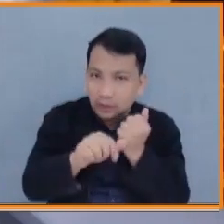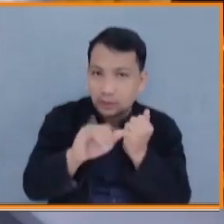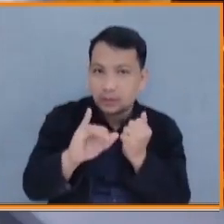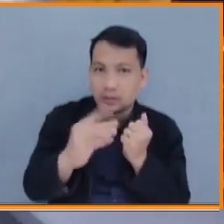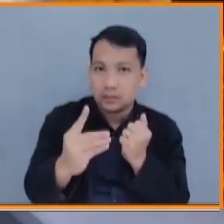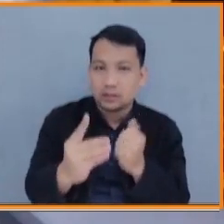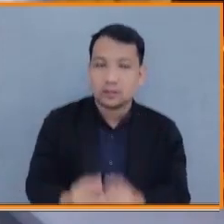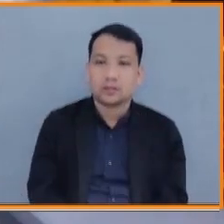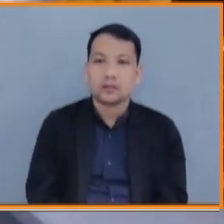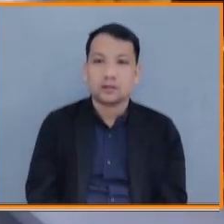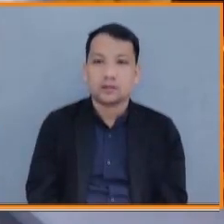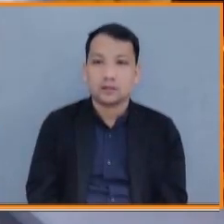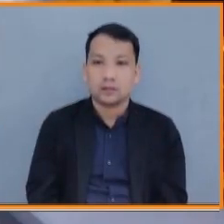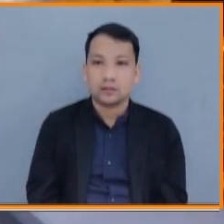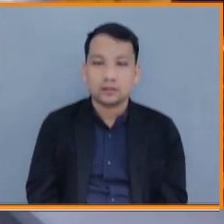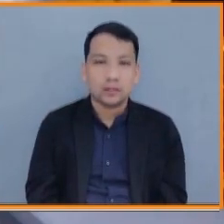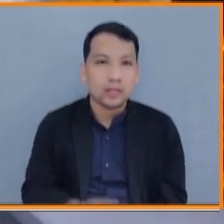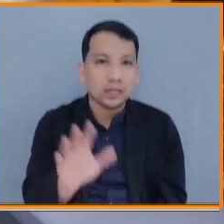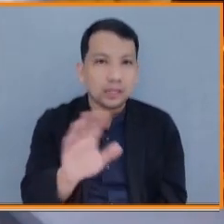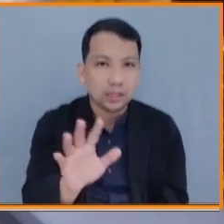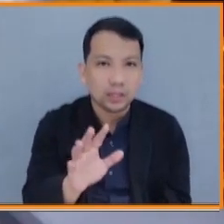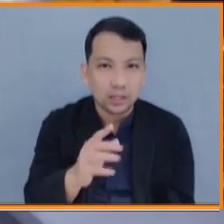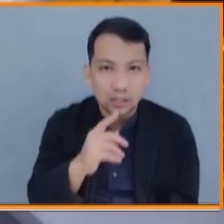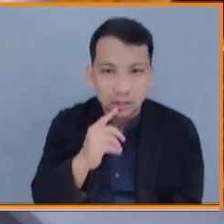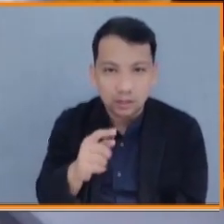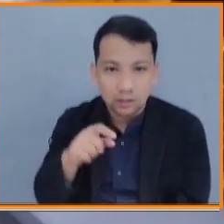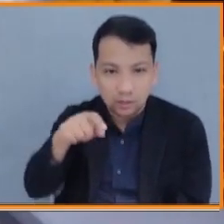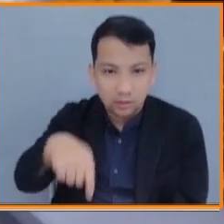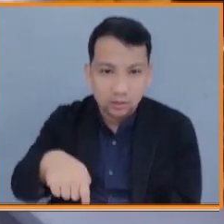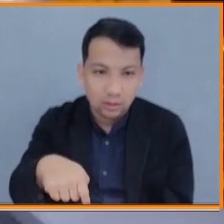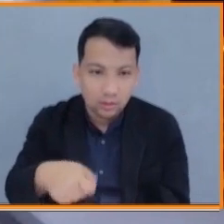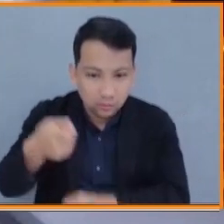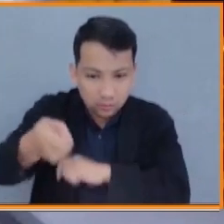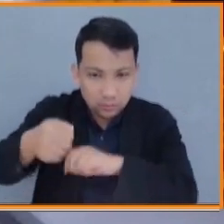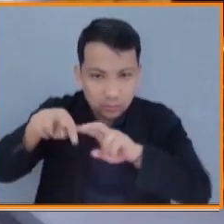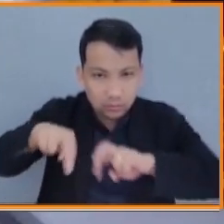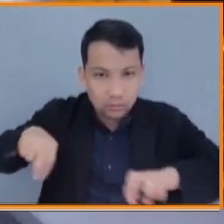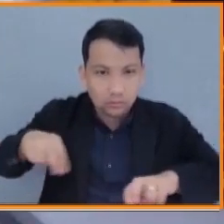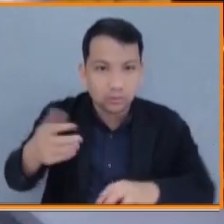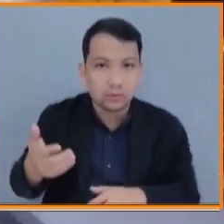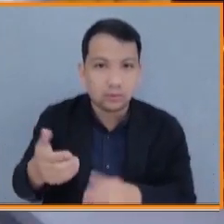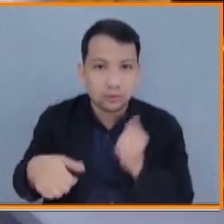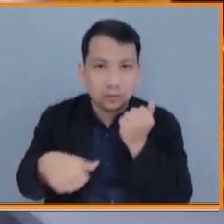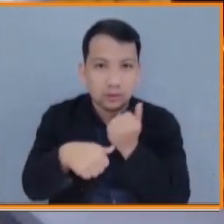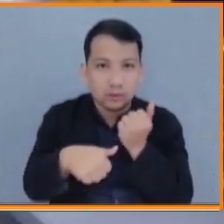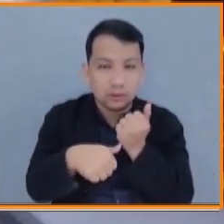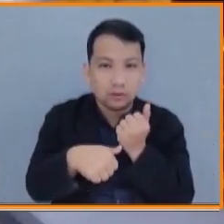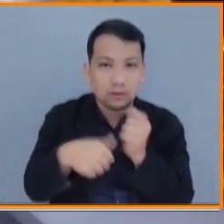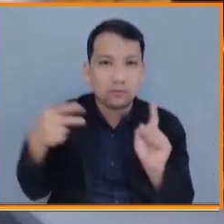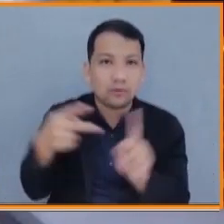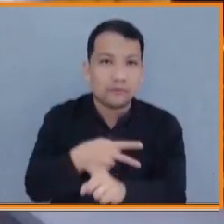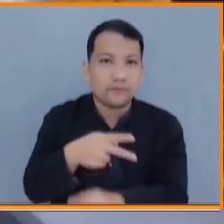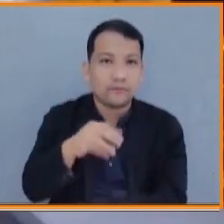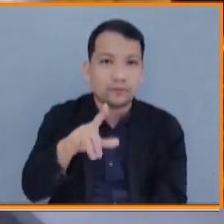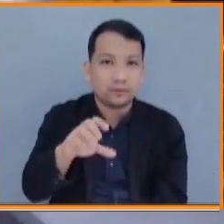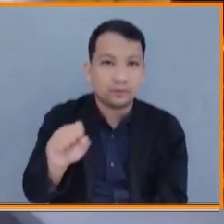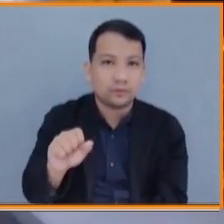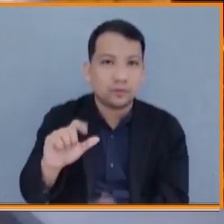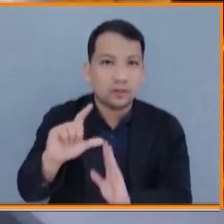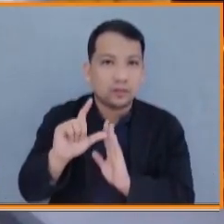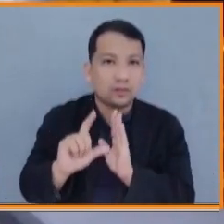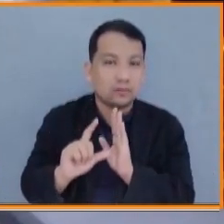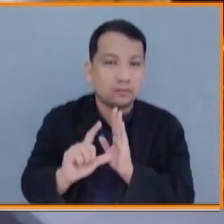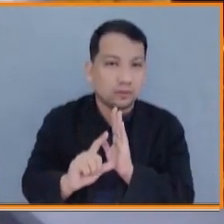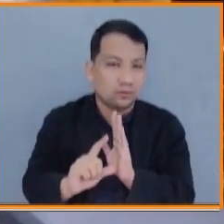legislation Hindi po pwedeng gawin yung imbestigasyon in aid of violation of laws